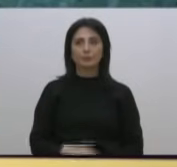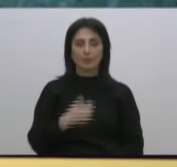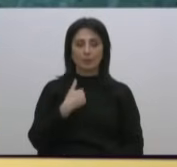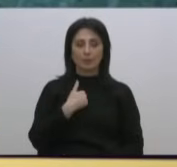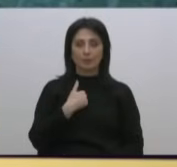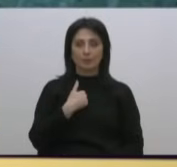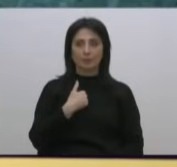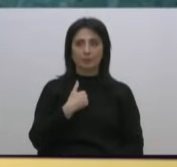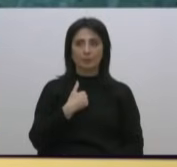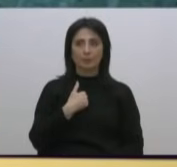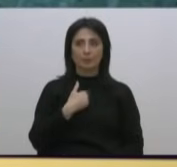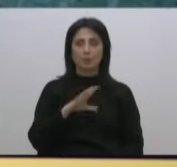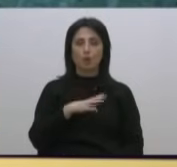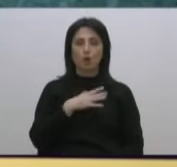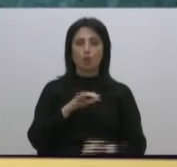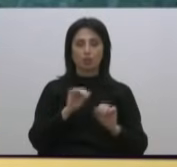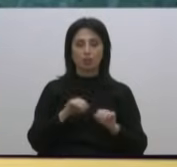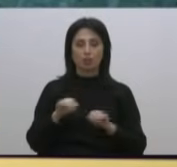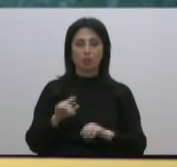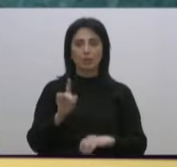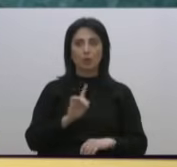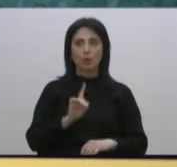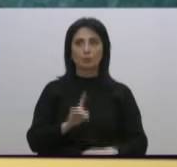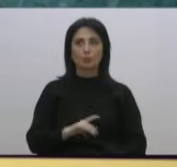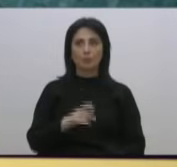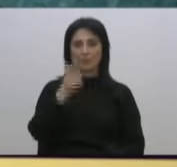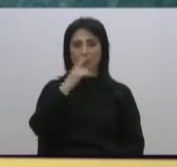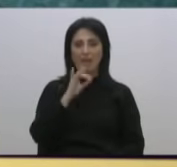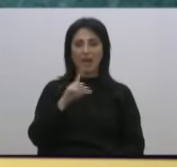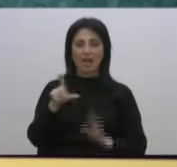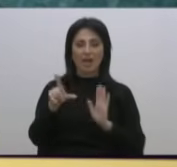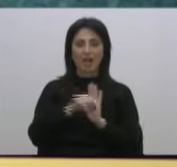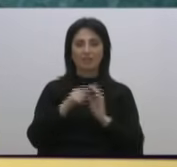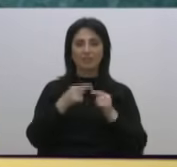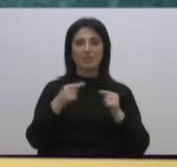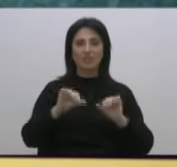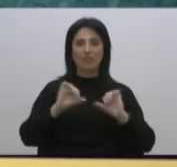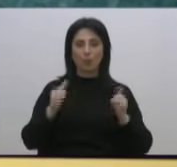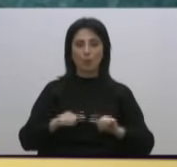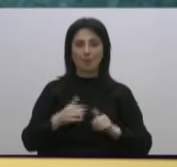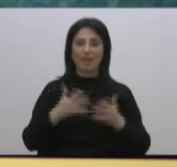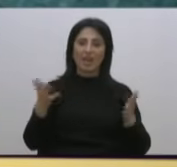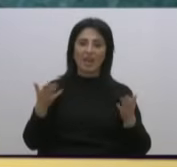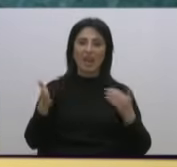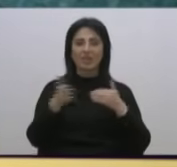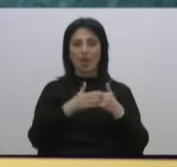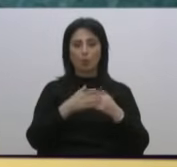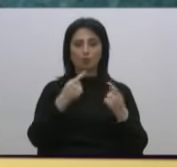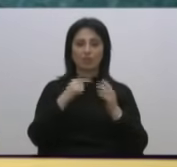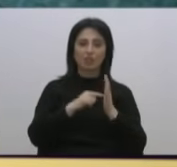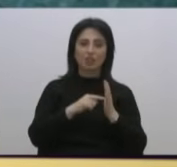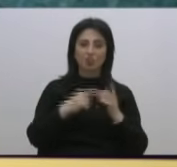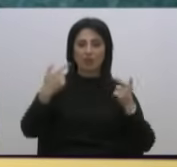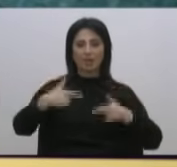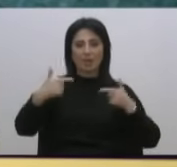მე მქონდა შესაძლებლობა, რომ ბატონ ირაკლისთან ერთად სხვადასხვა ფორმატში, ღია თუ დახურულში,